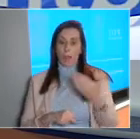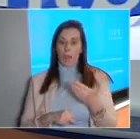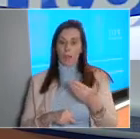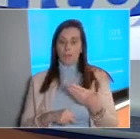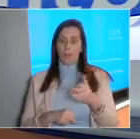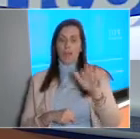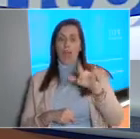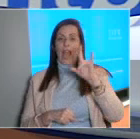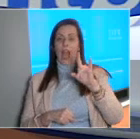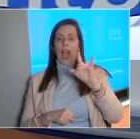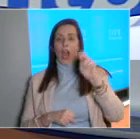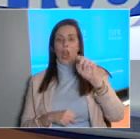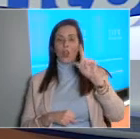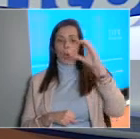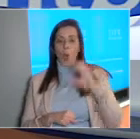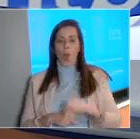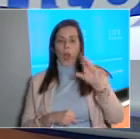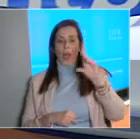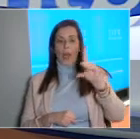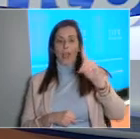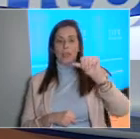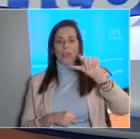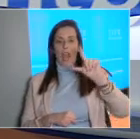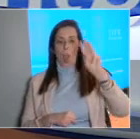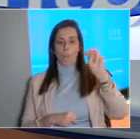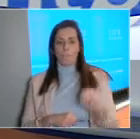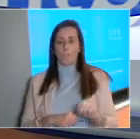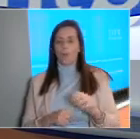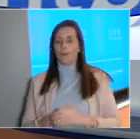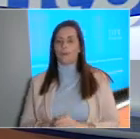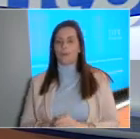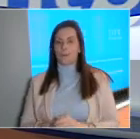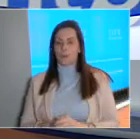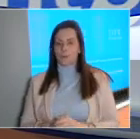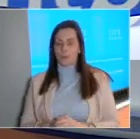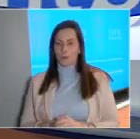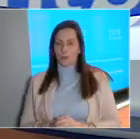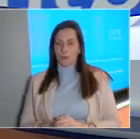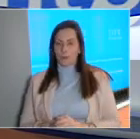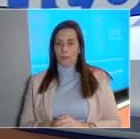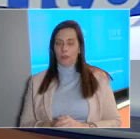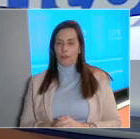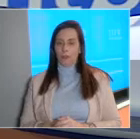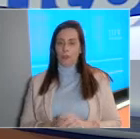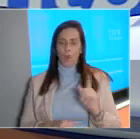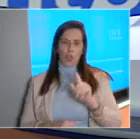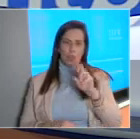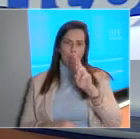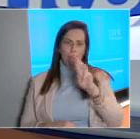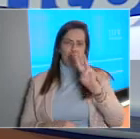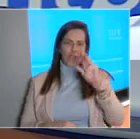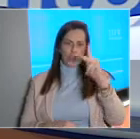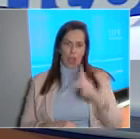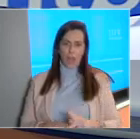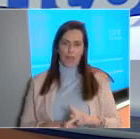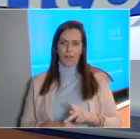של חנוך דאום, שבעצם... בוא נראה תכף את חנוך דאום. זה של רשף שי לדעתי, לא של... יכול להיות. לא,